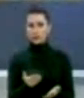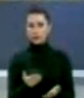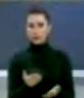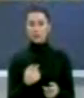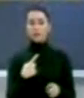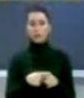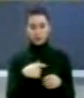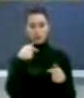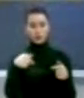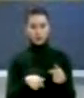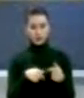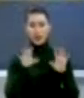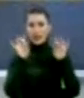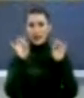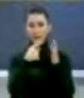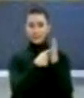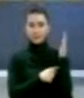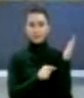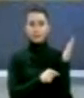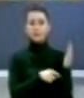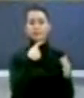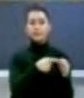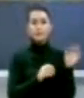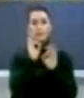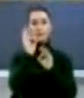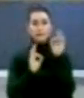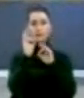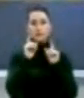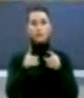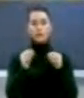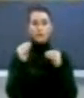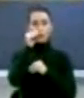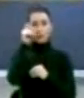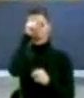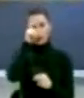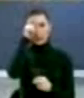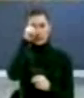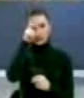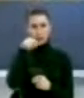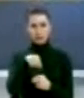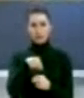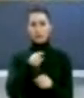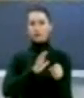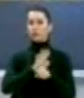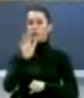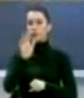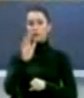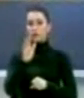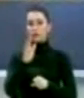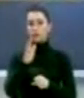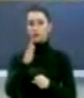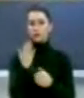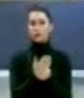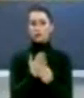10 thot, shumicë du të ketë kompozicion shumicë sërbëve të Kosovës, antikushtetuse. Pika